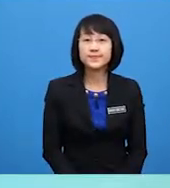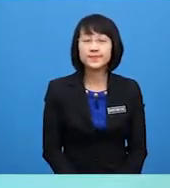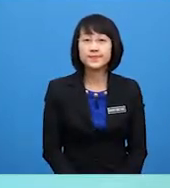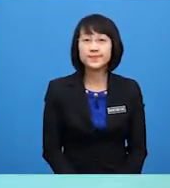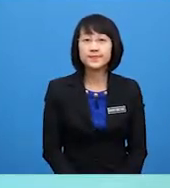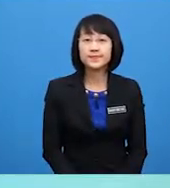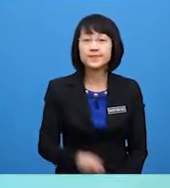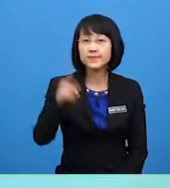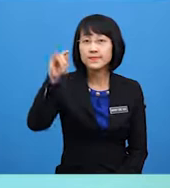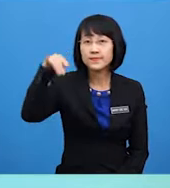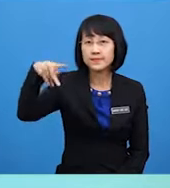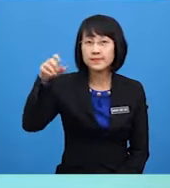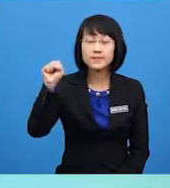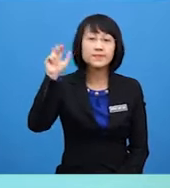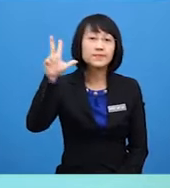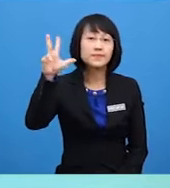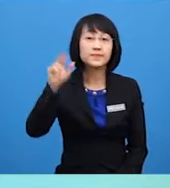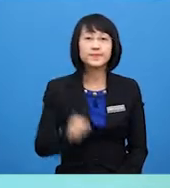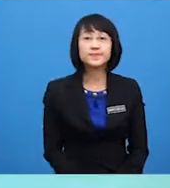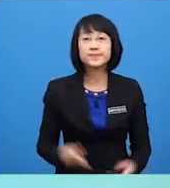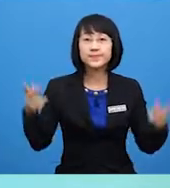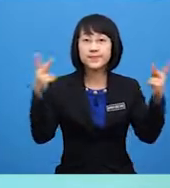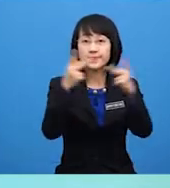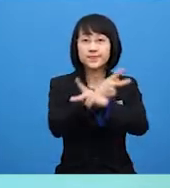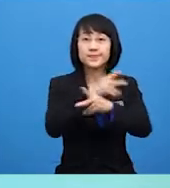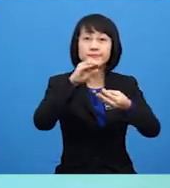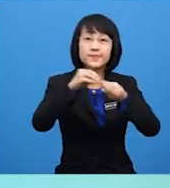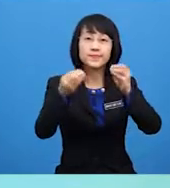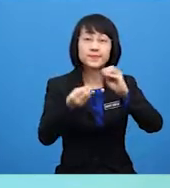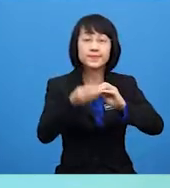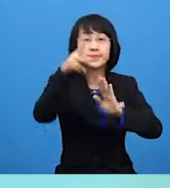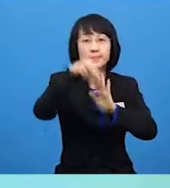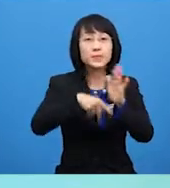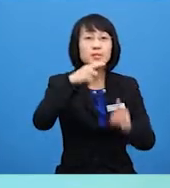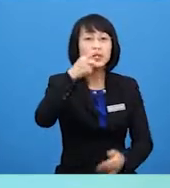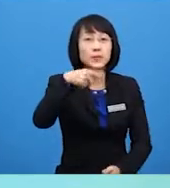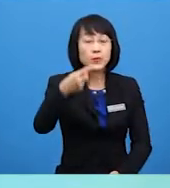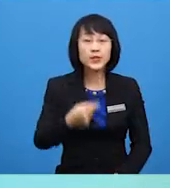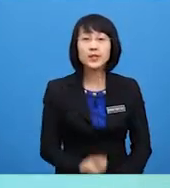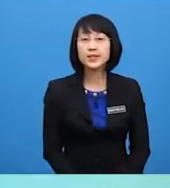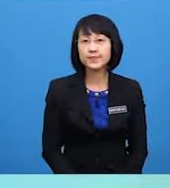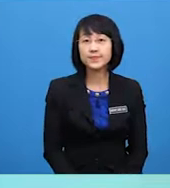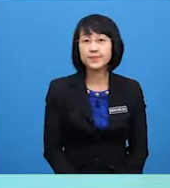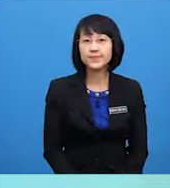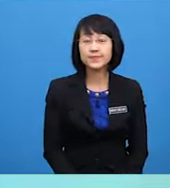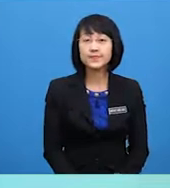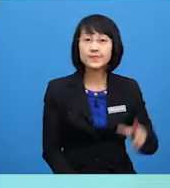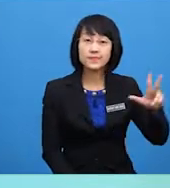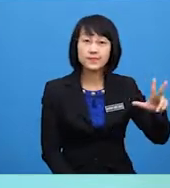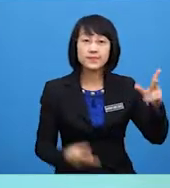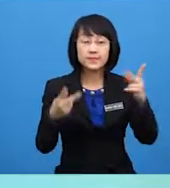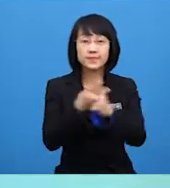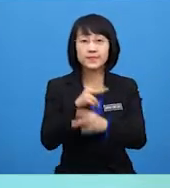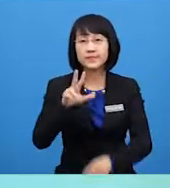Dan tips ketiga, darabkan nombor-nombor penyebut. 3 darab